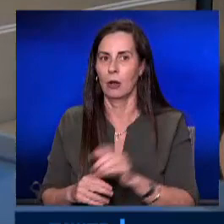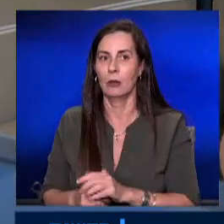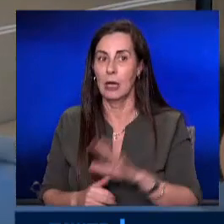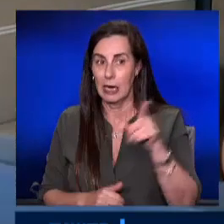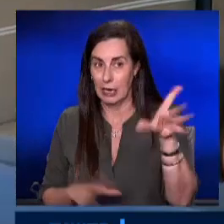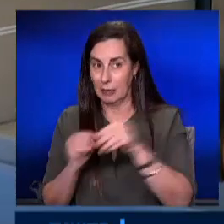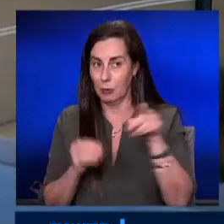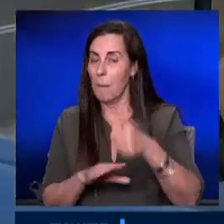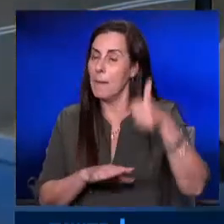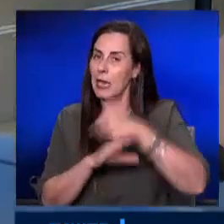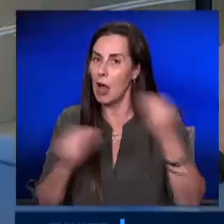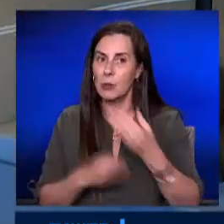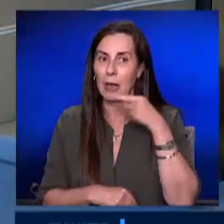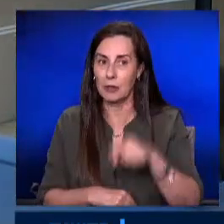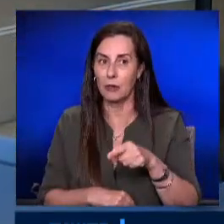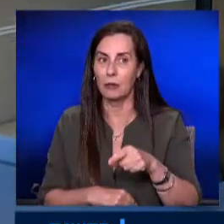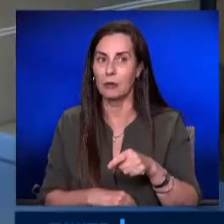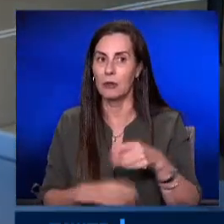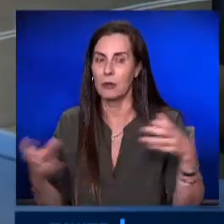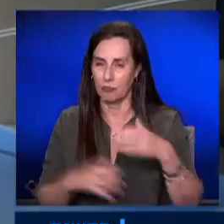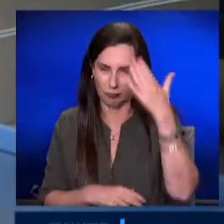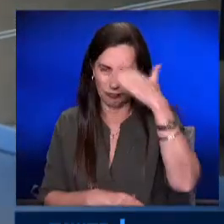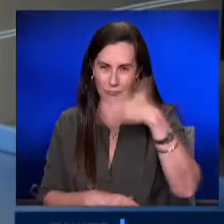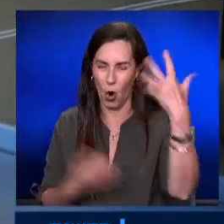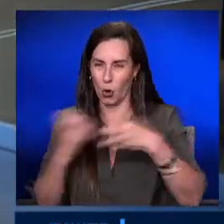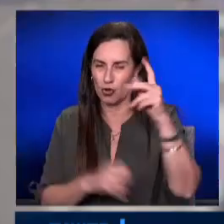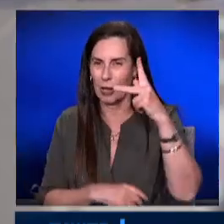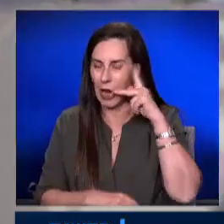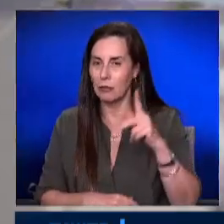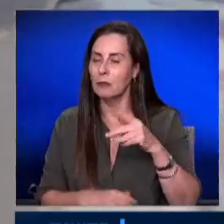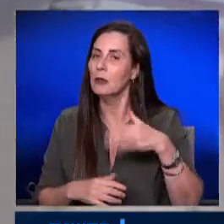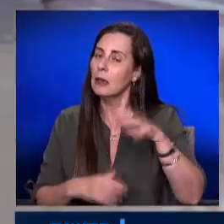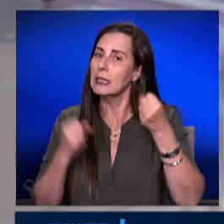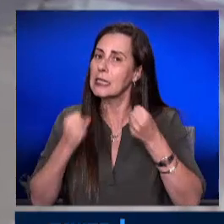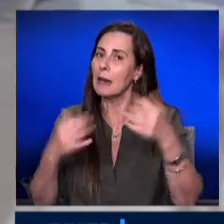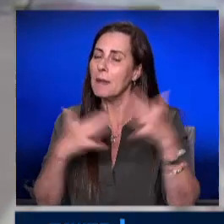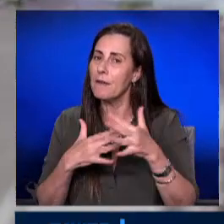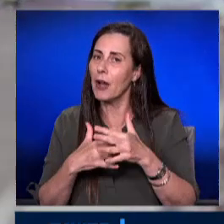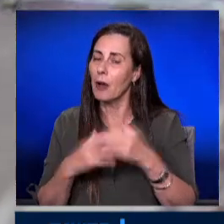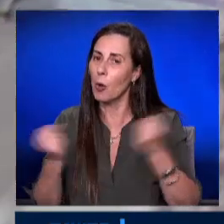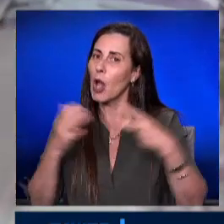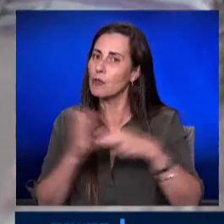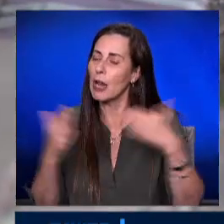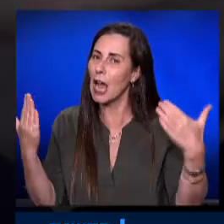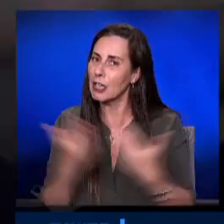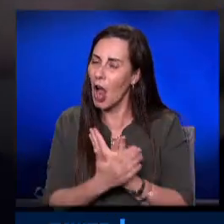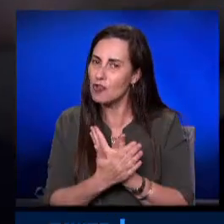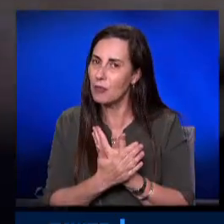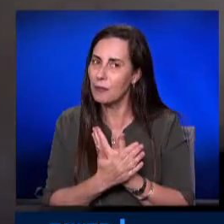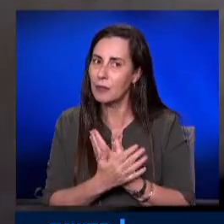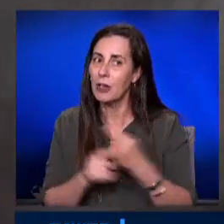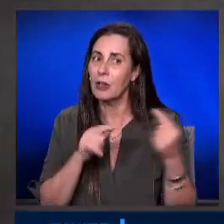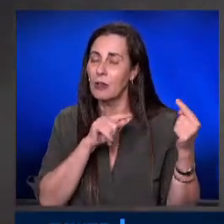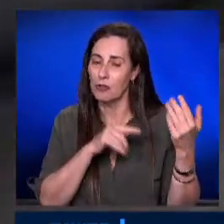אופיר חוטמן, מנהל המוצר בישראל של מותג היוקרה הקוריאני ג'נסיס, יצאנו לנציאת מבחן בחשמלית החדשה של החברה שהגיעה